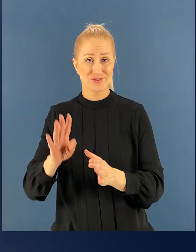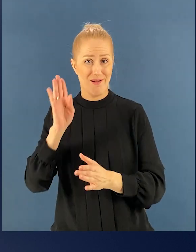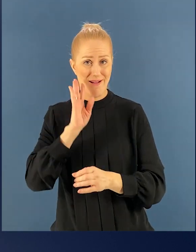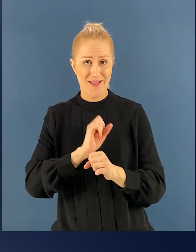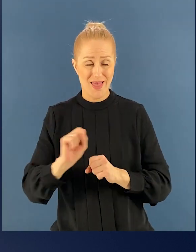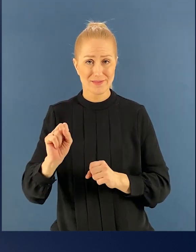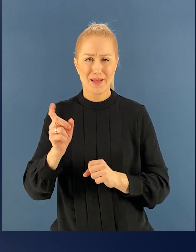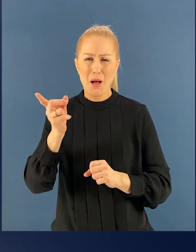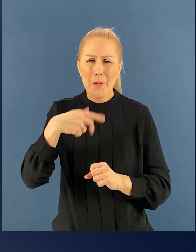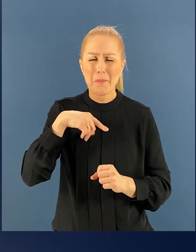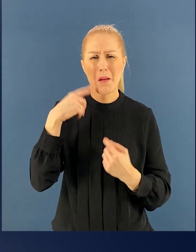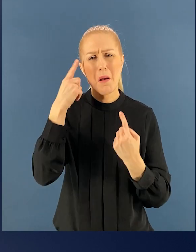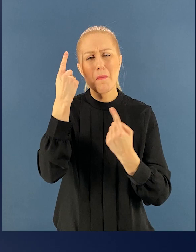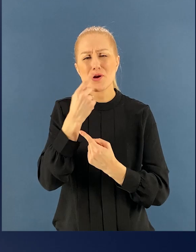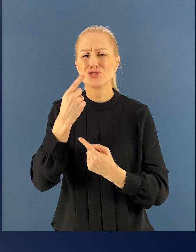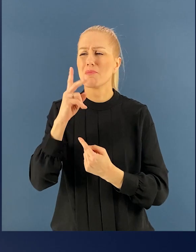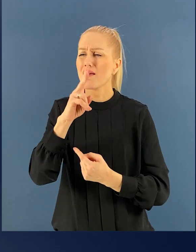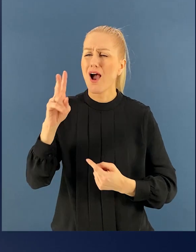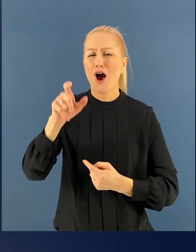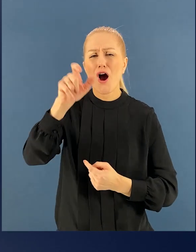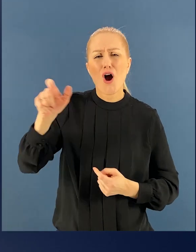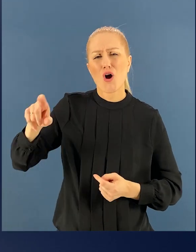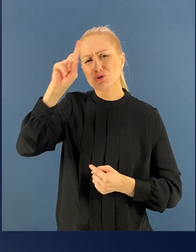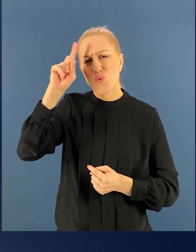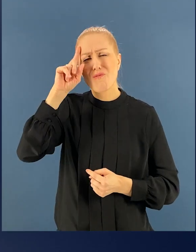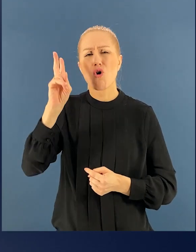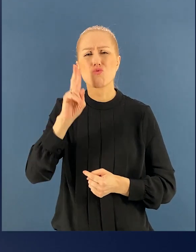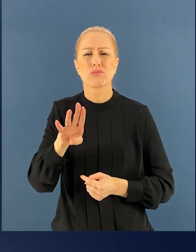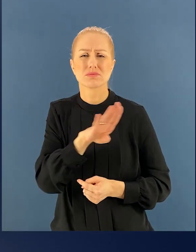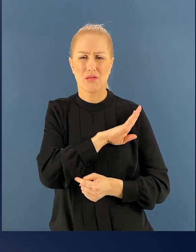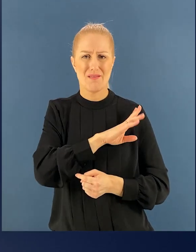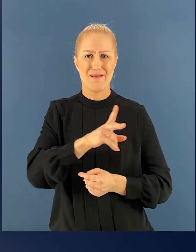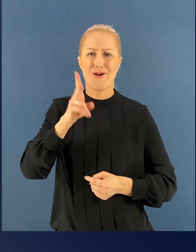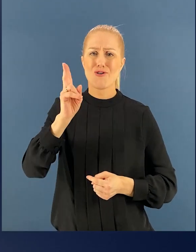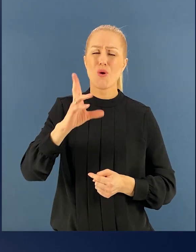zginęli, o wszystkich tych, którzy ucierpieli,